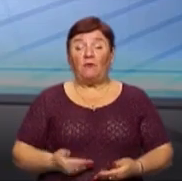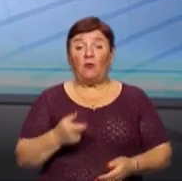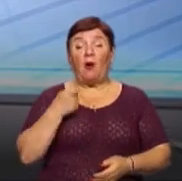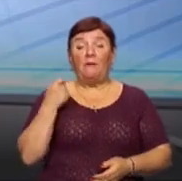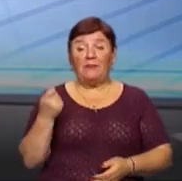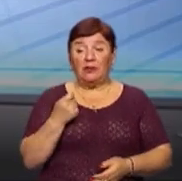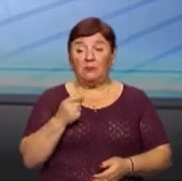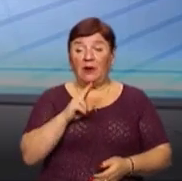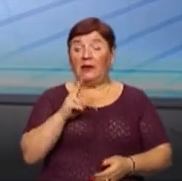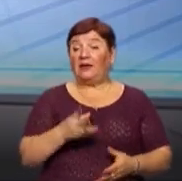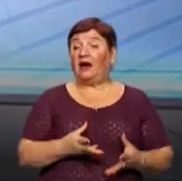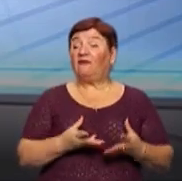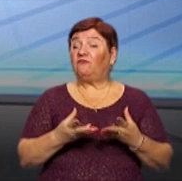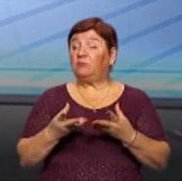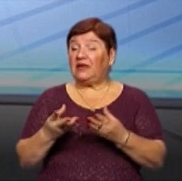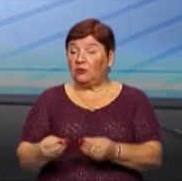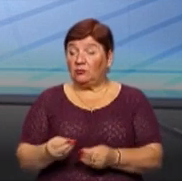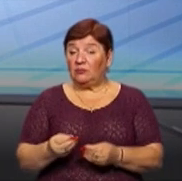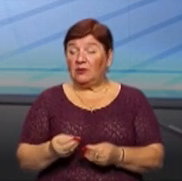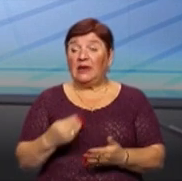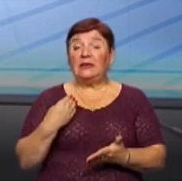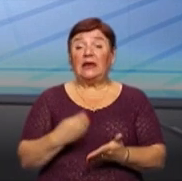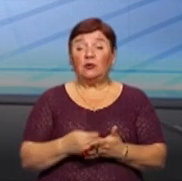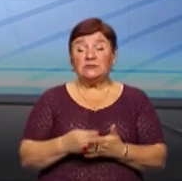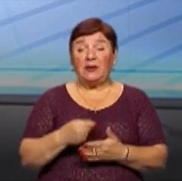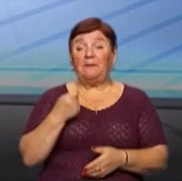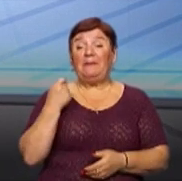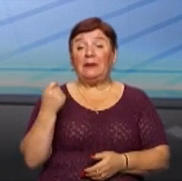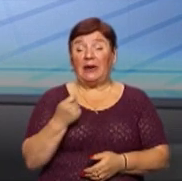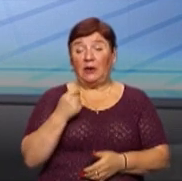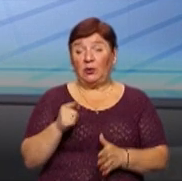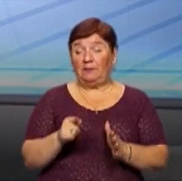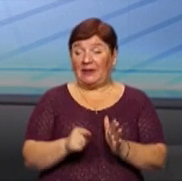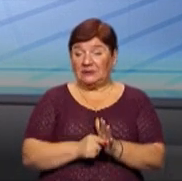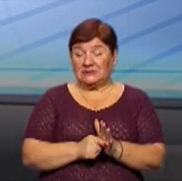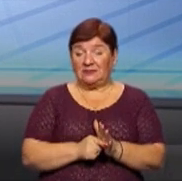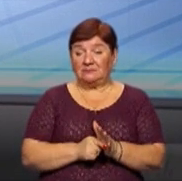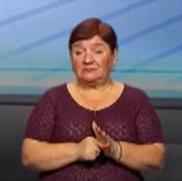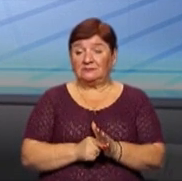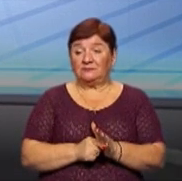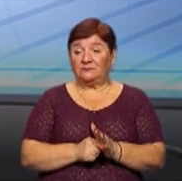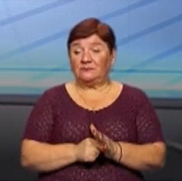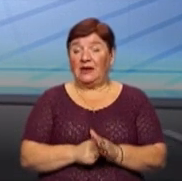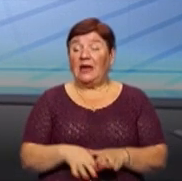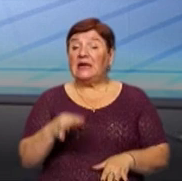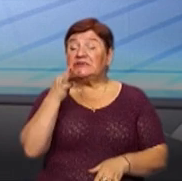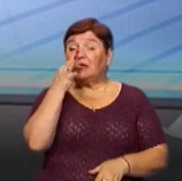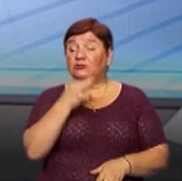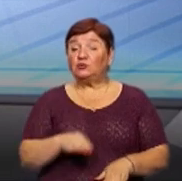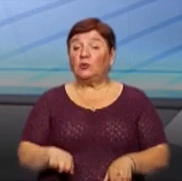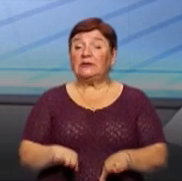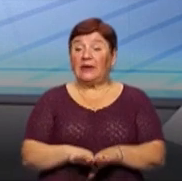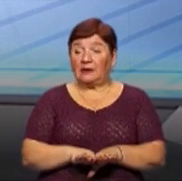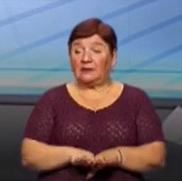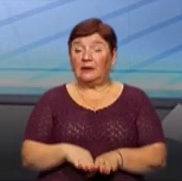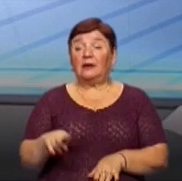мінімуму. Так? Як це вплинуло на розмір мінімальної пенсії і чи вплинуло? Ну, скажу так, що дійсно